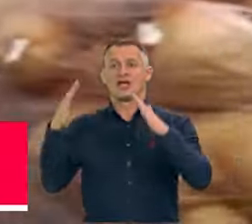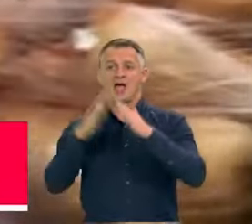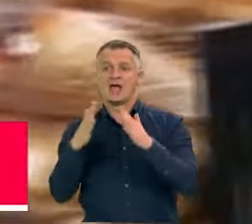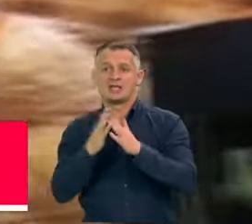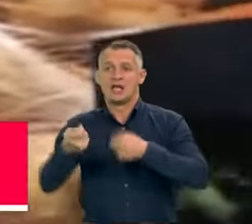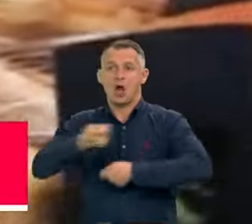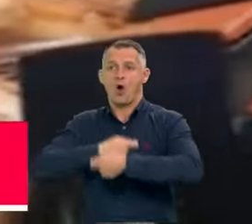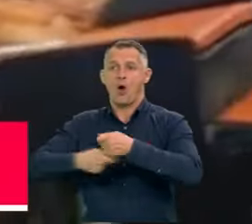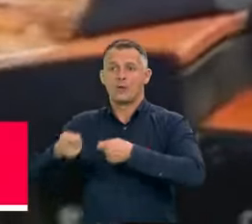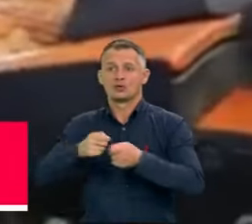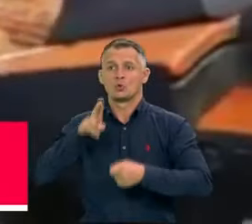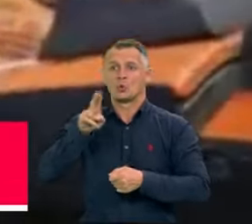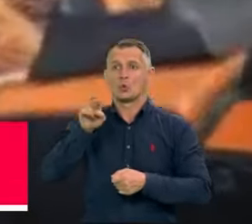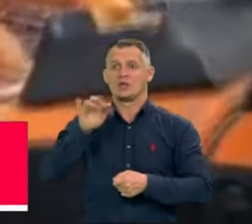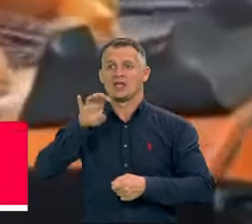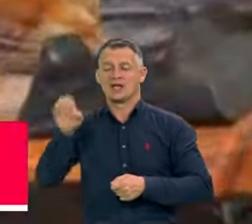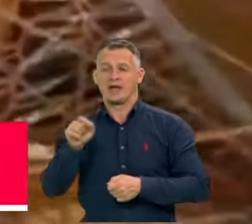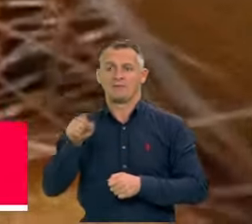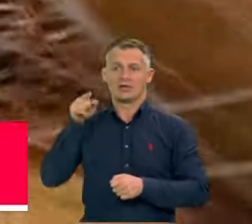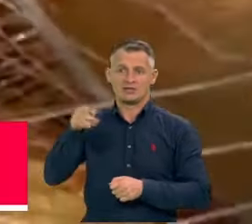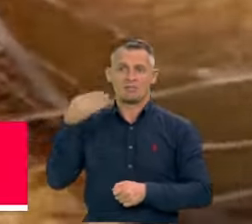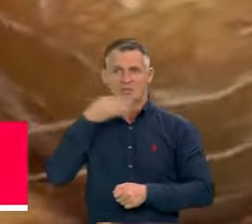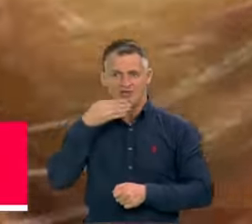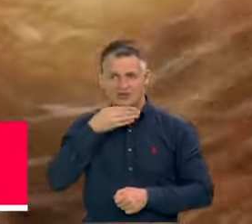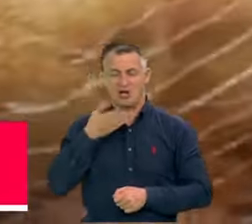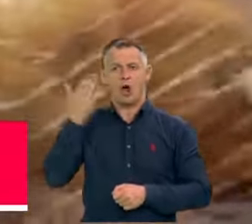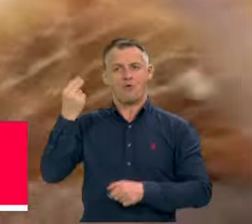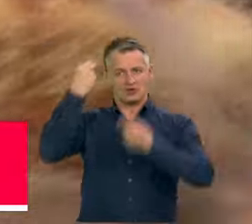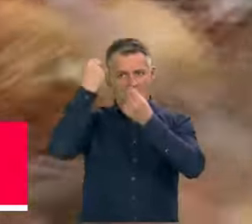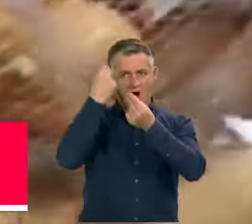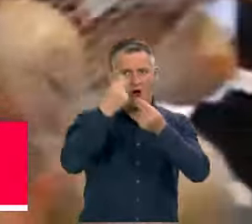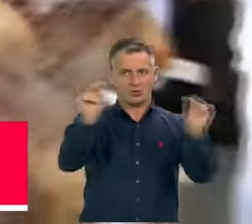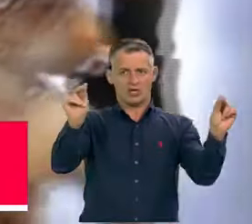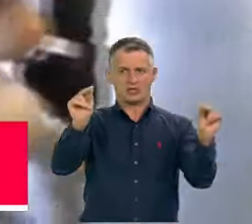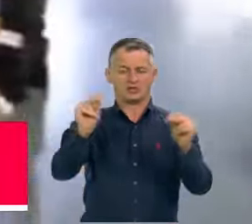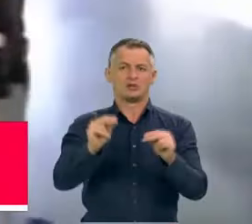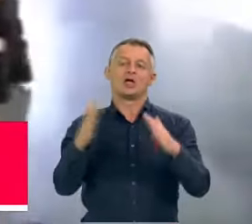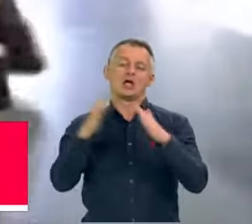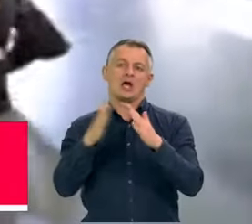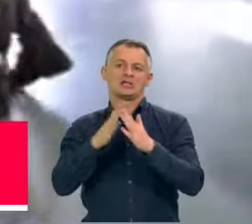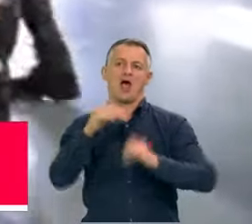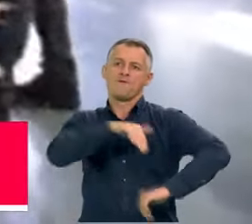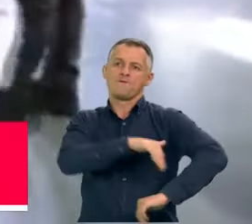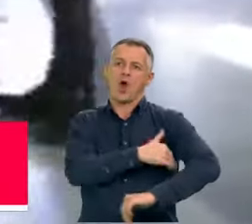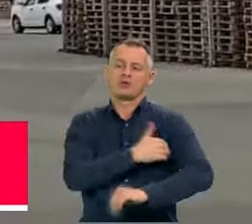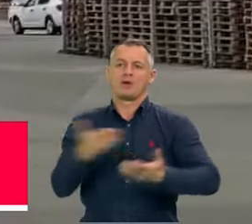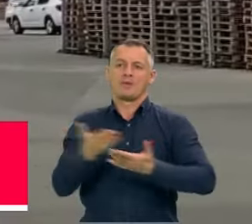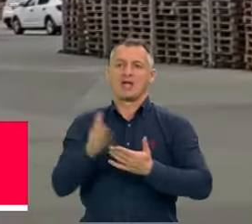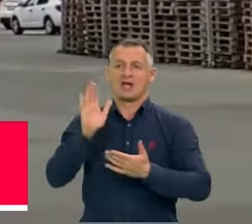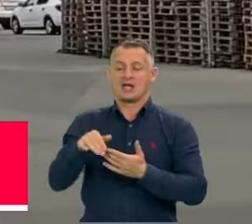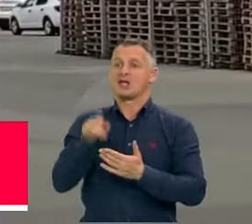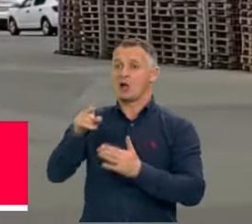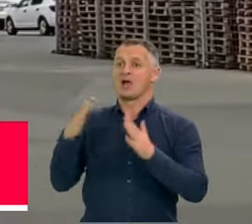Unirea acești beneficiari au fost notificați de Casa de avocatură pe care o are Casa